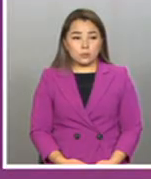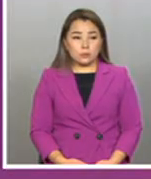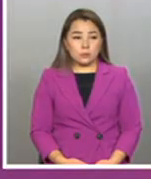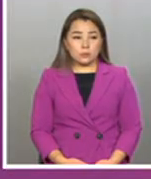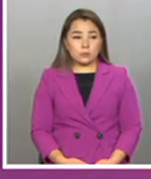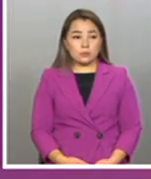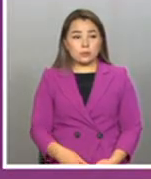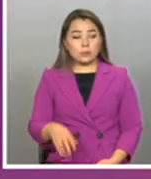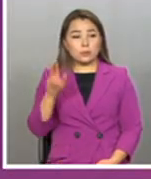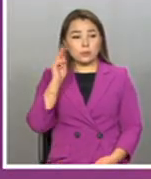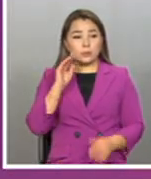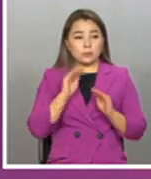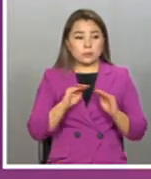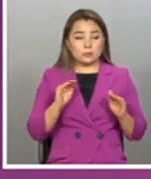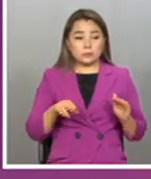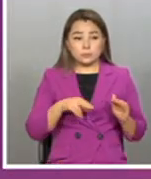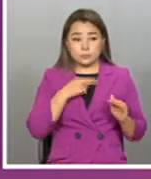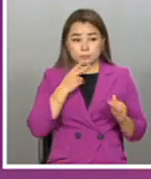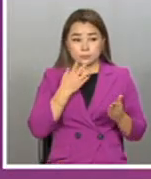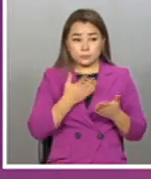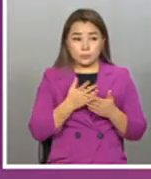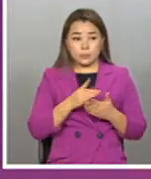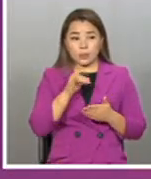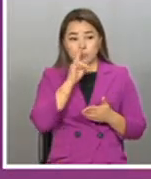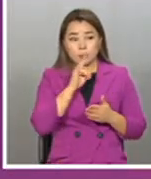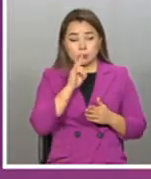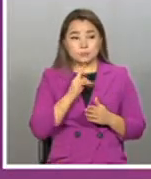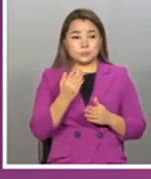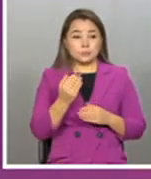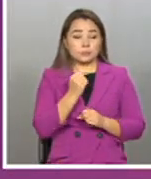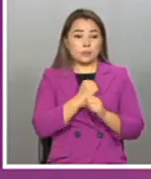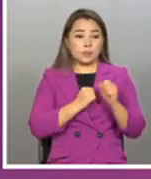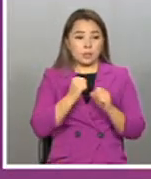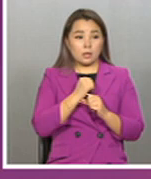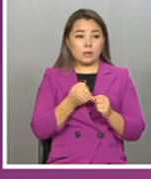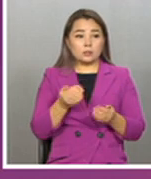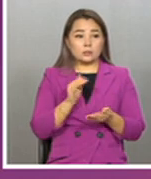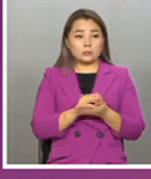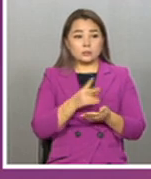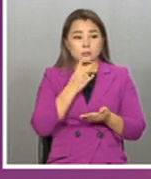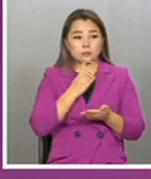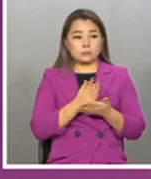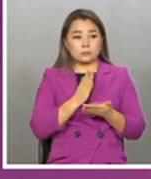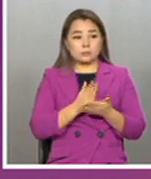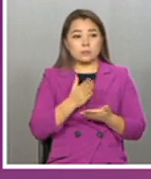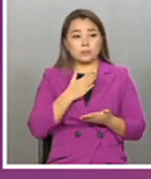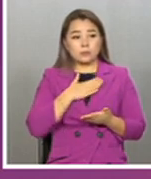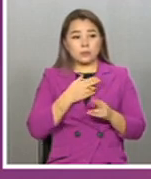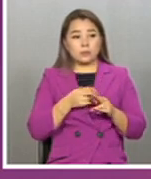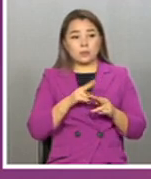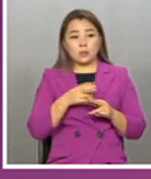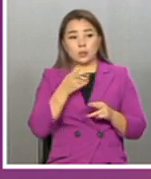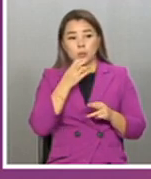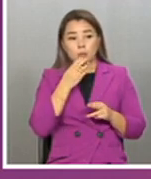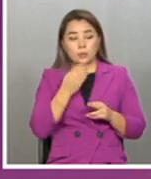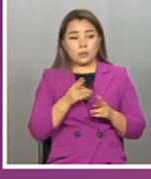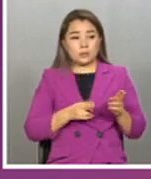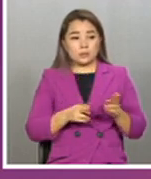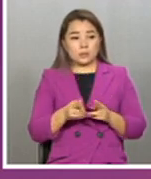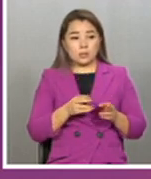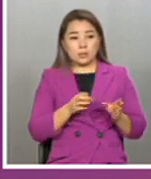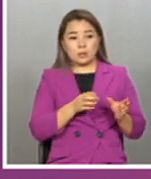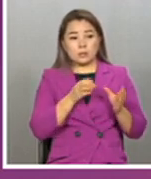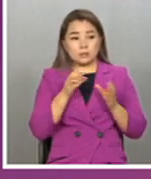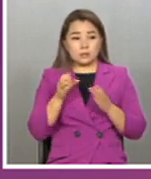Оқушылар, мен енді сіздерді бензинді қозғалтқыштың құрылысымен таныстырайын. Міне, менің жылу қозғалтқыштан бөліп алып отырған